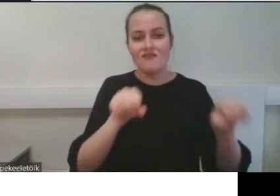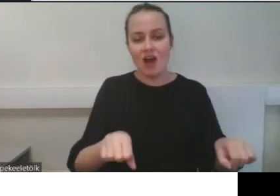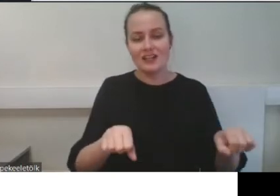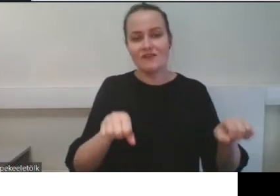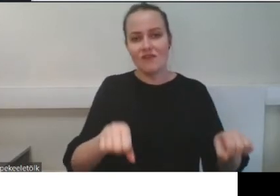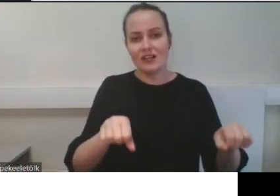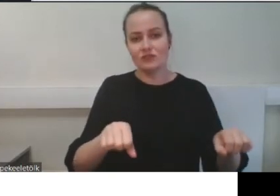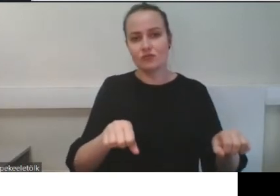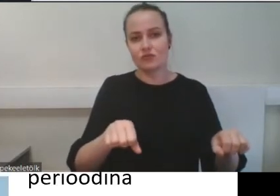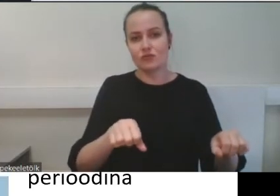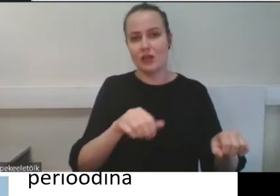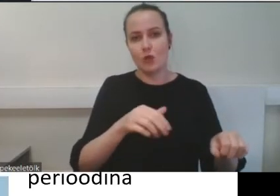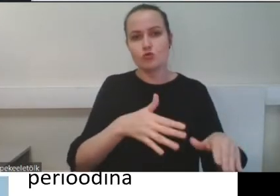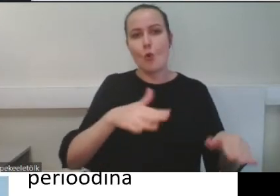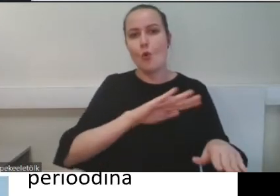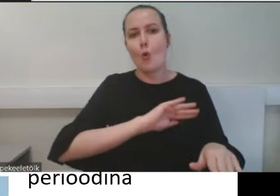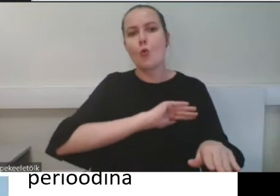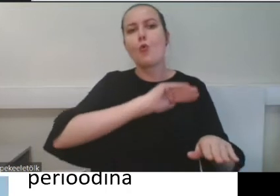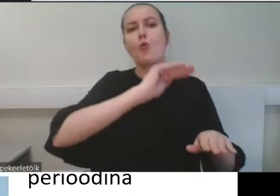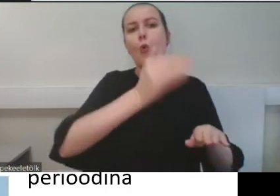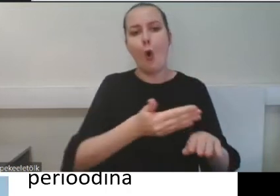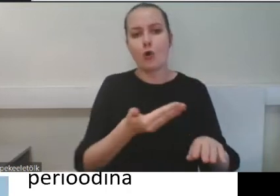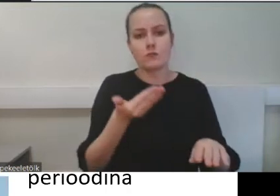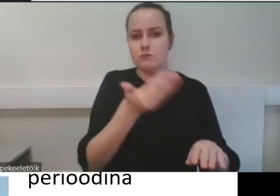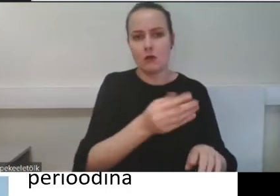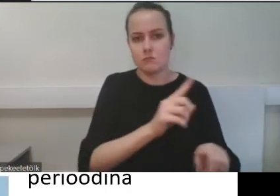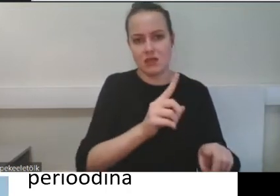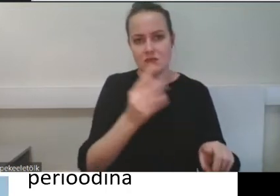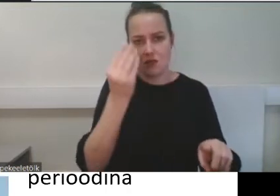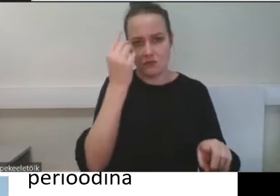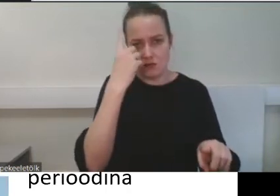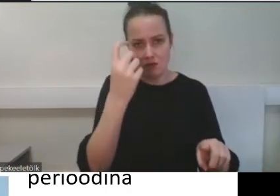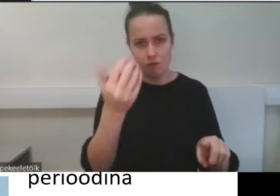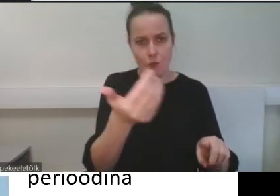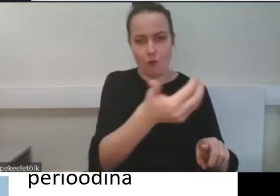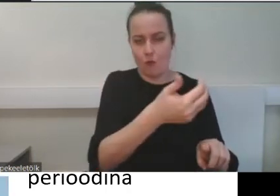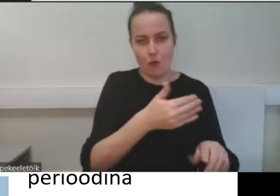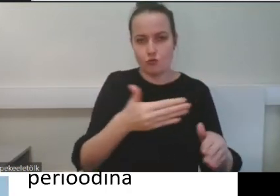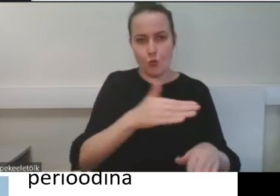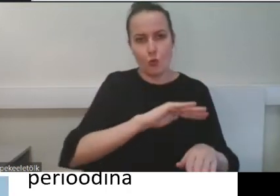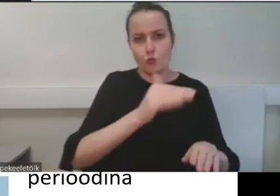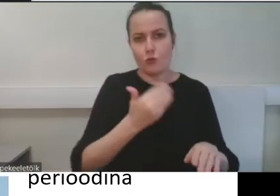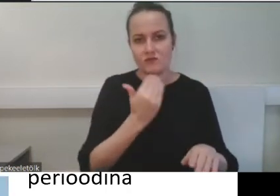ise avalikust vaatest neid andmeid vaadata . et kui minna sinna näiteks S-veebi lehele